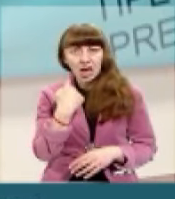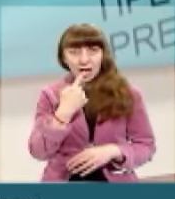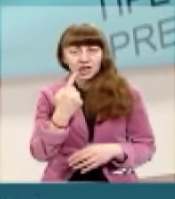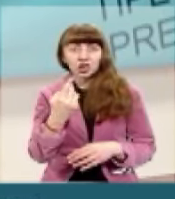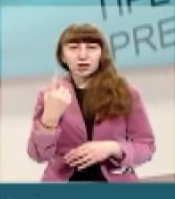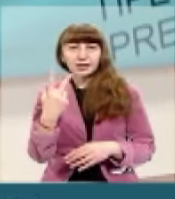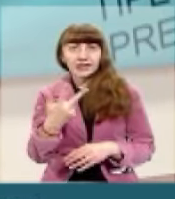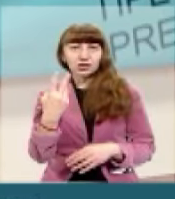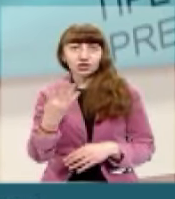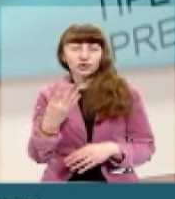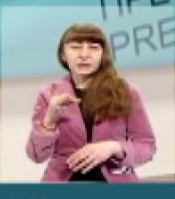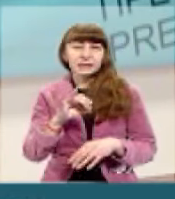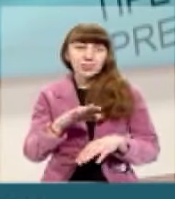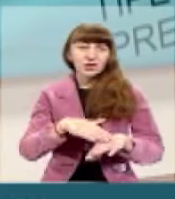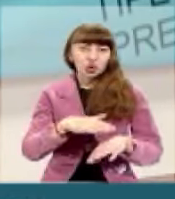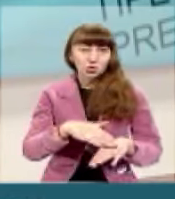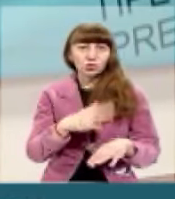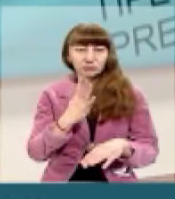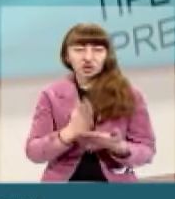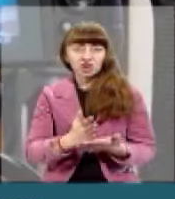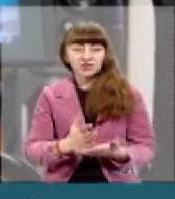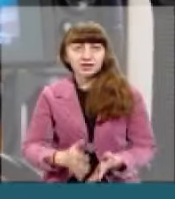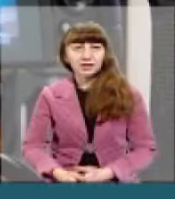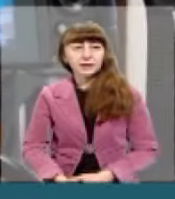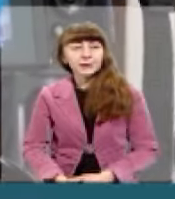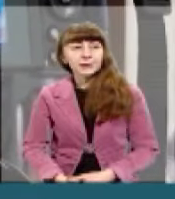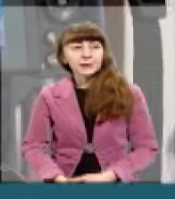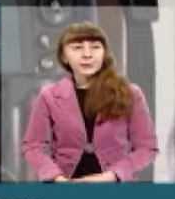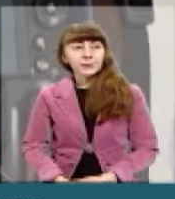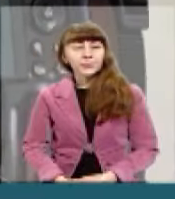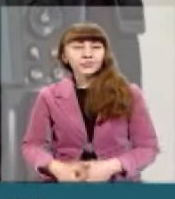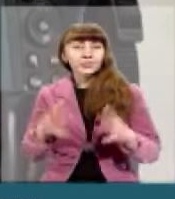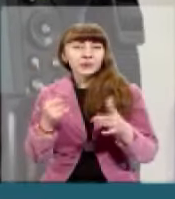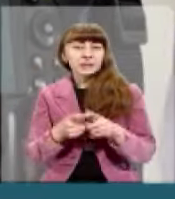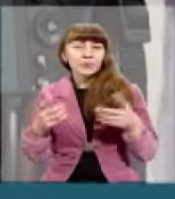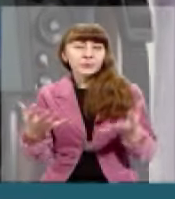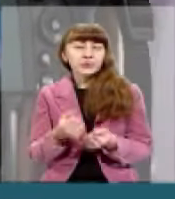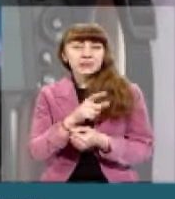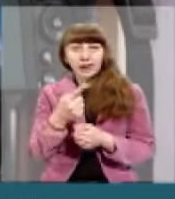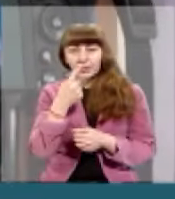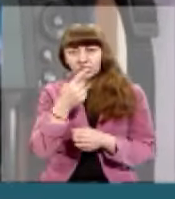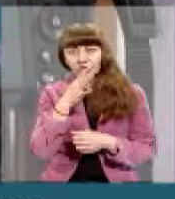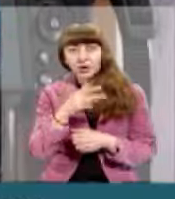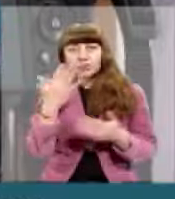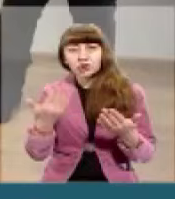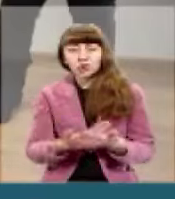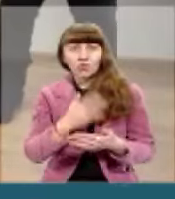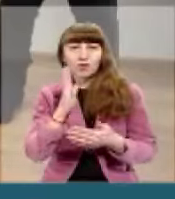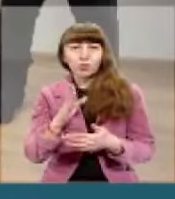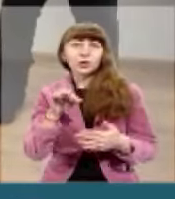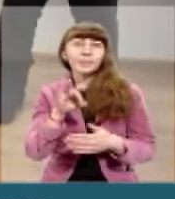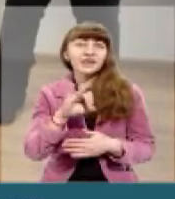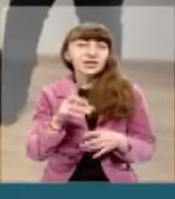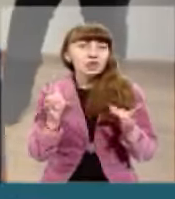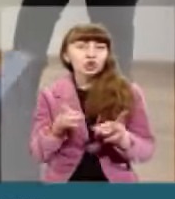и обморожение руки она получила. По словам спасателей, в ближайшее время в регионе опять будет метель. Не